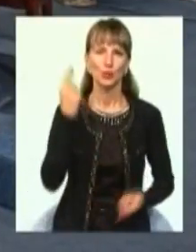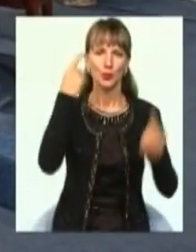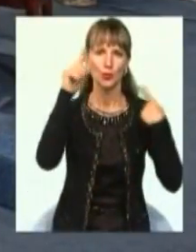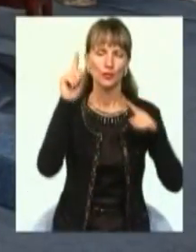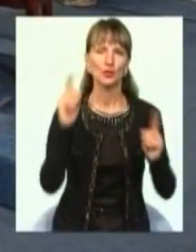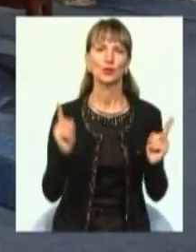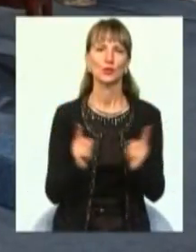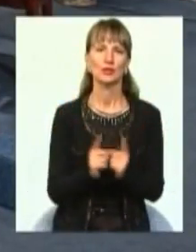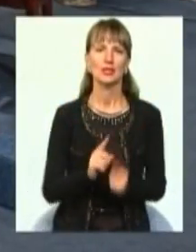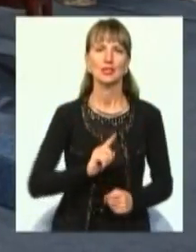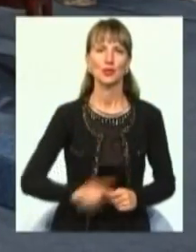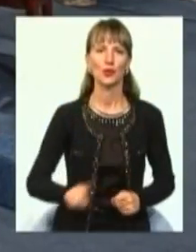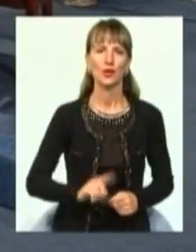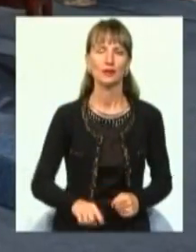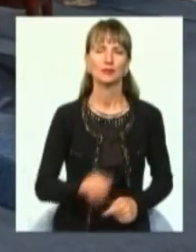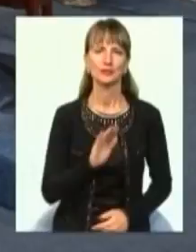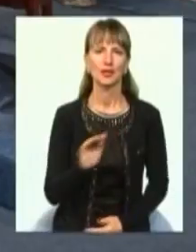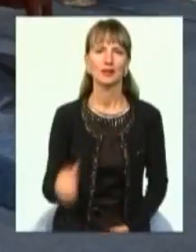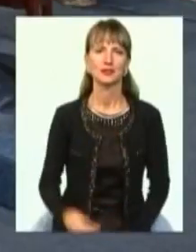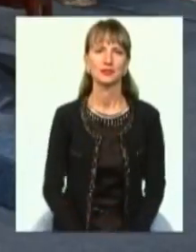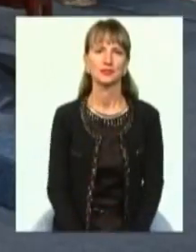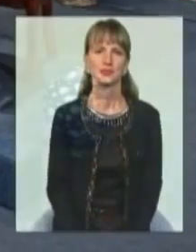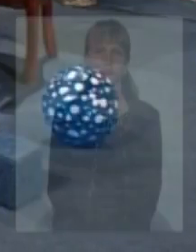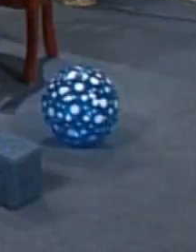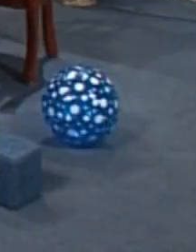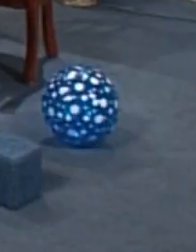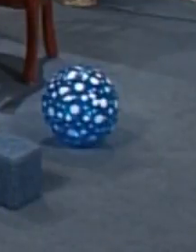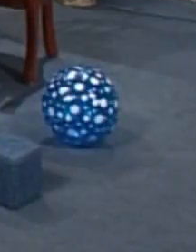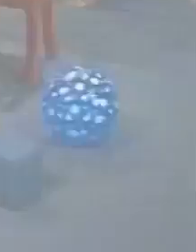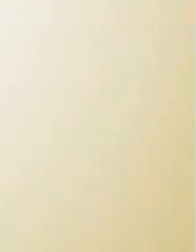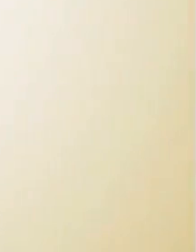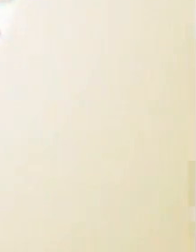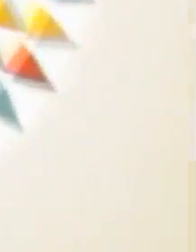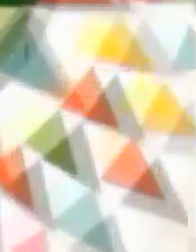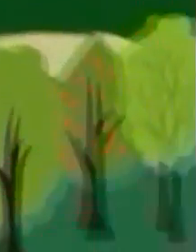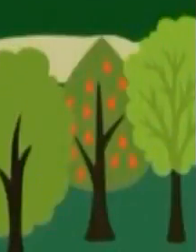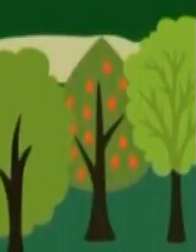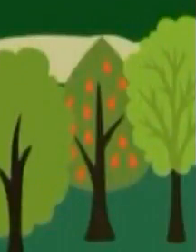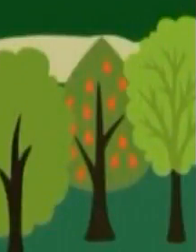мультик. Зустрінемося зовсім скоро. До побачення!